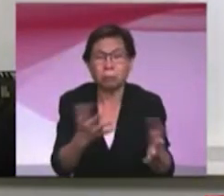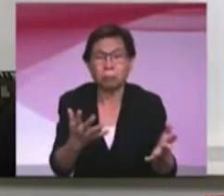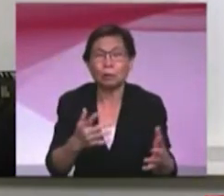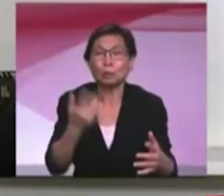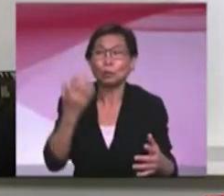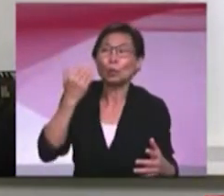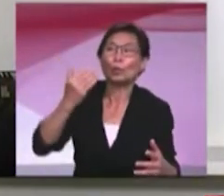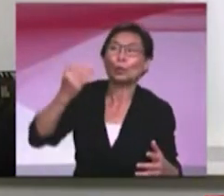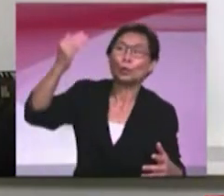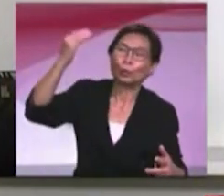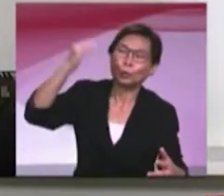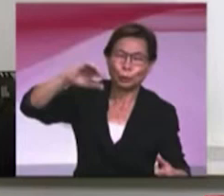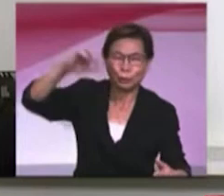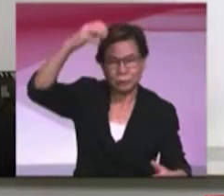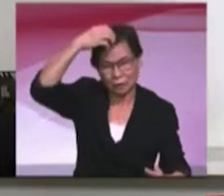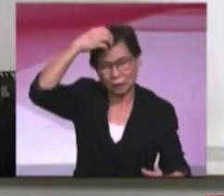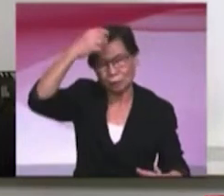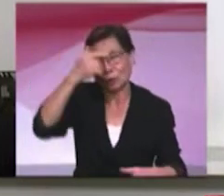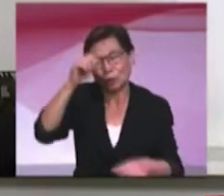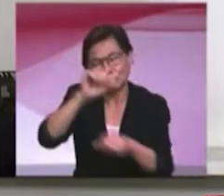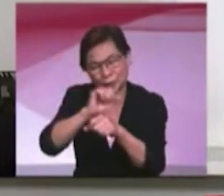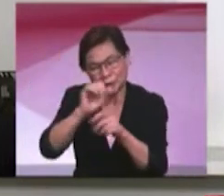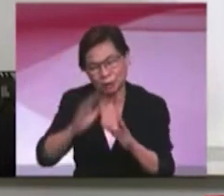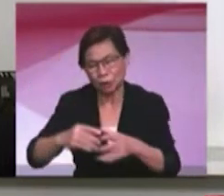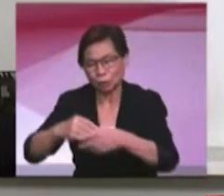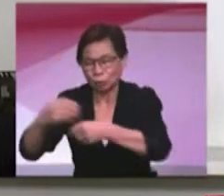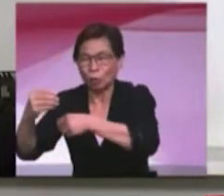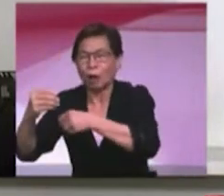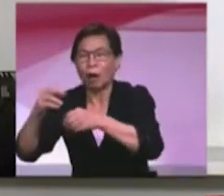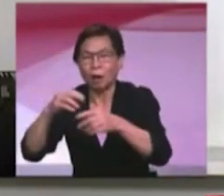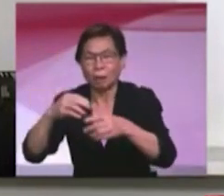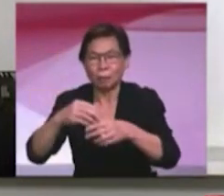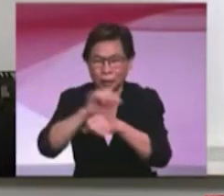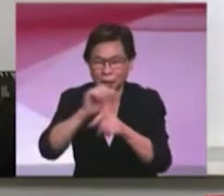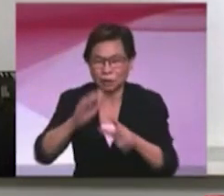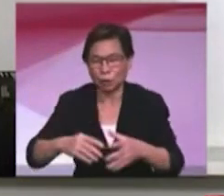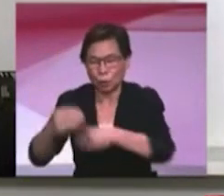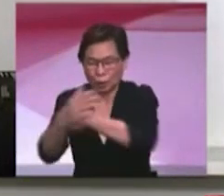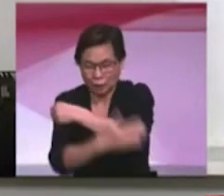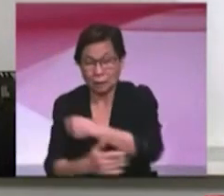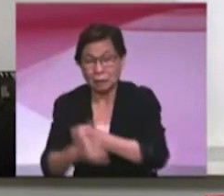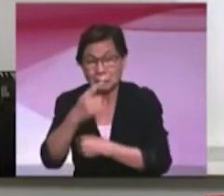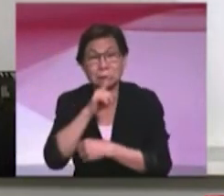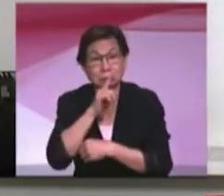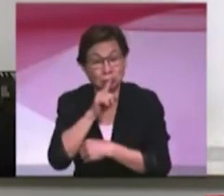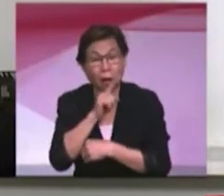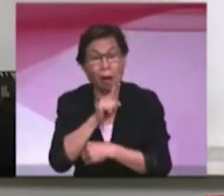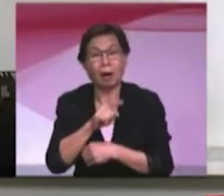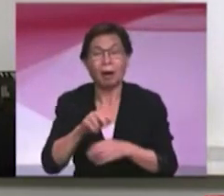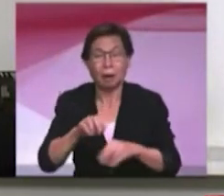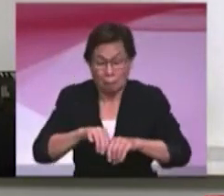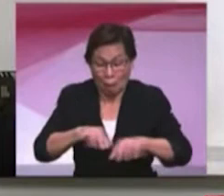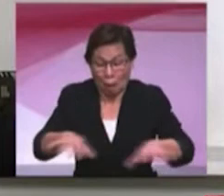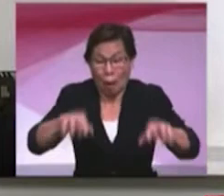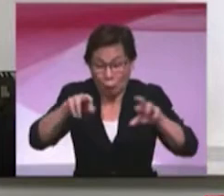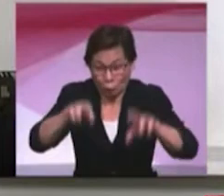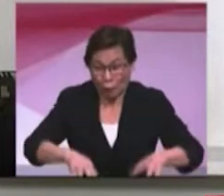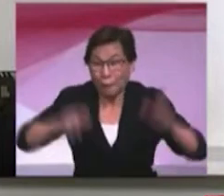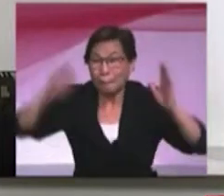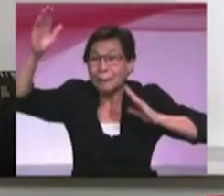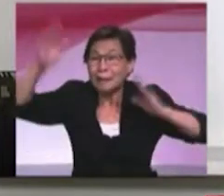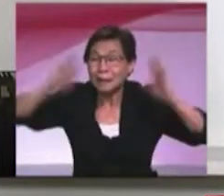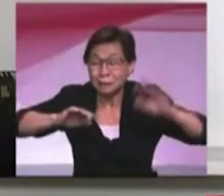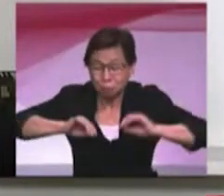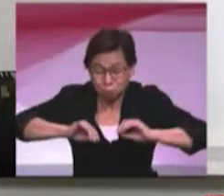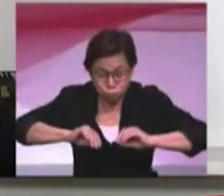menganggap Selangor ni semua kerana pekerja warga asing dan sebagainya. Sebenarnya penularan tempatan, berlaku